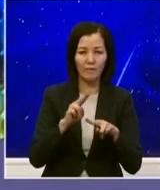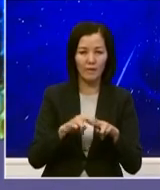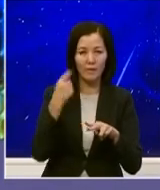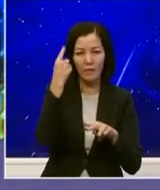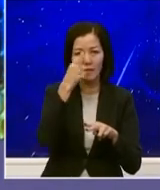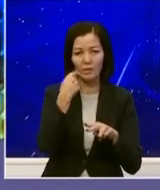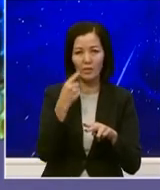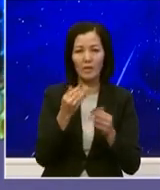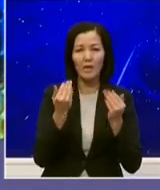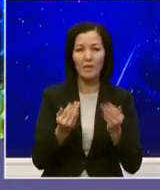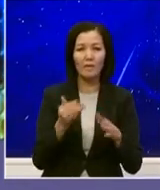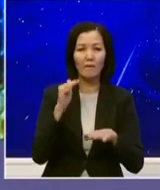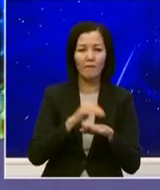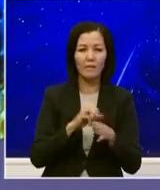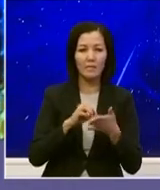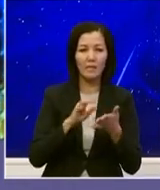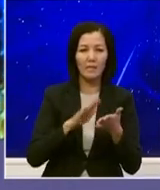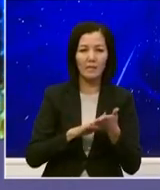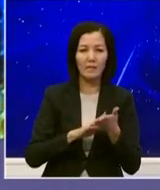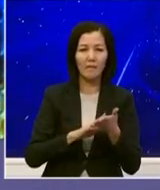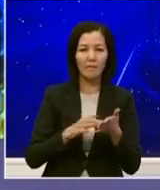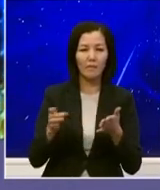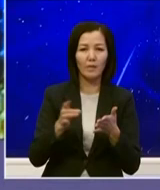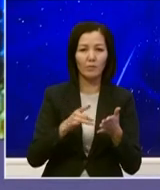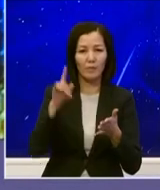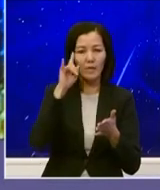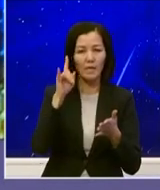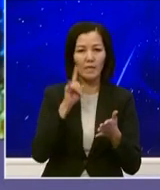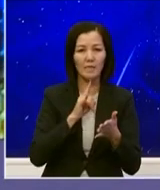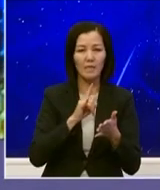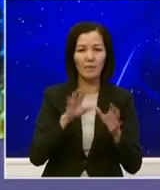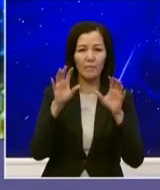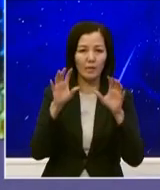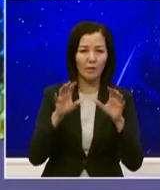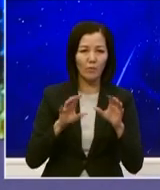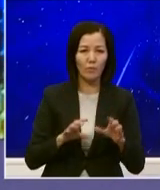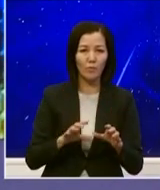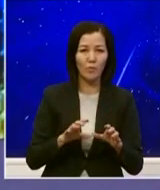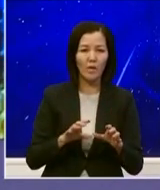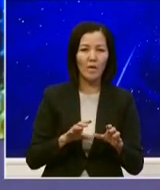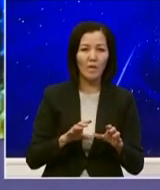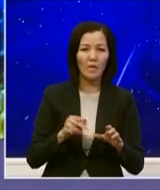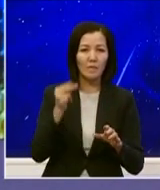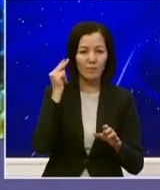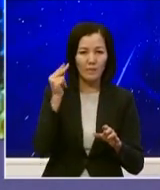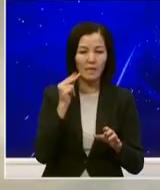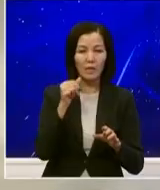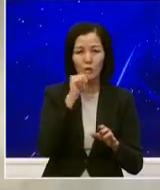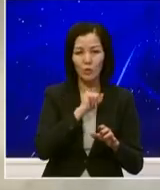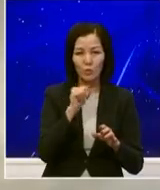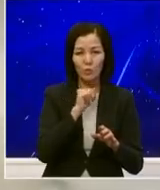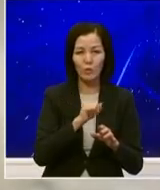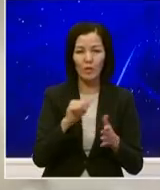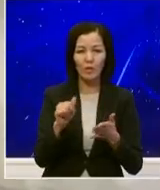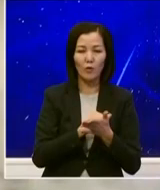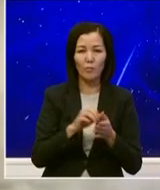личности. Данный факт зарегистрирован по статье 191 части 1 Уголовного кодекса Республики Казахстан. Злоумышленник